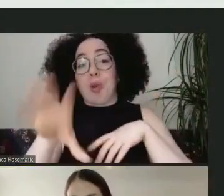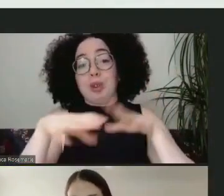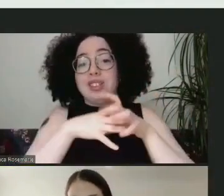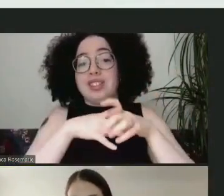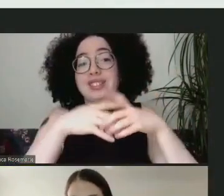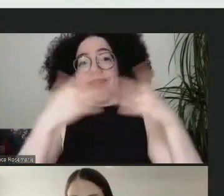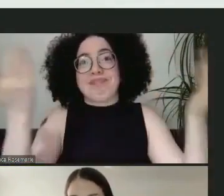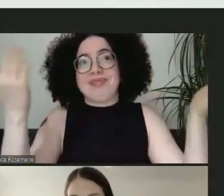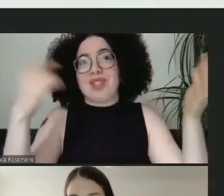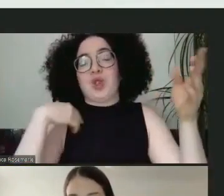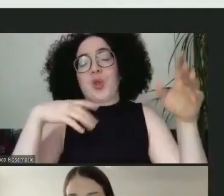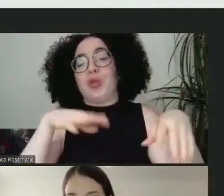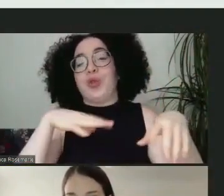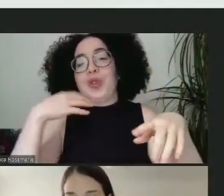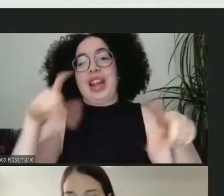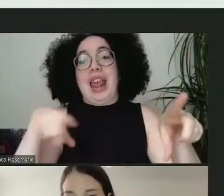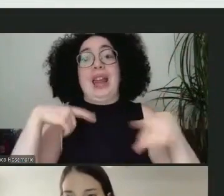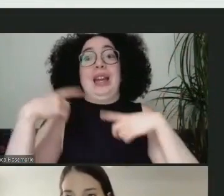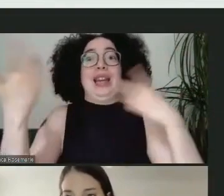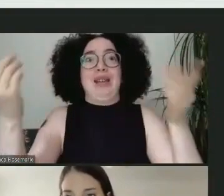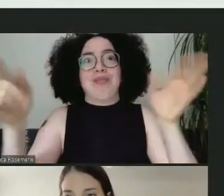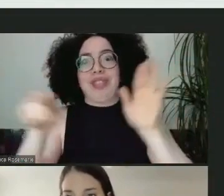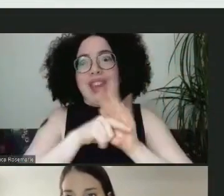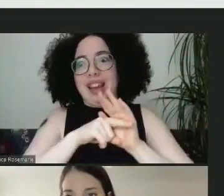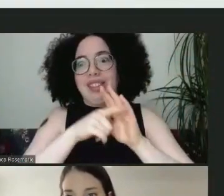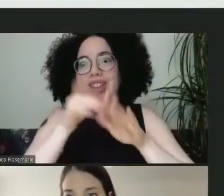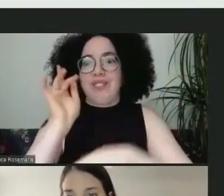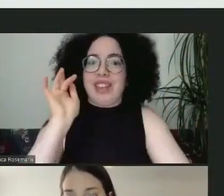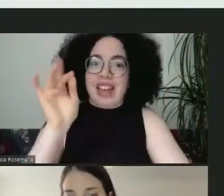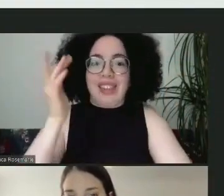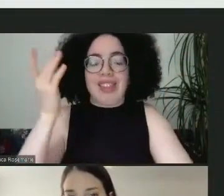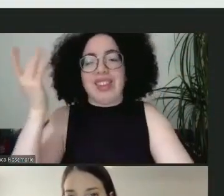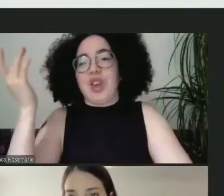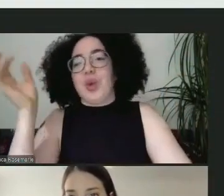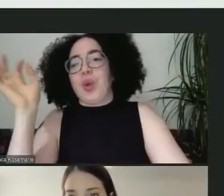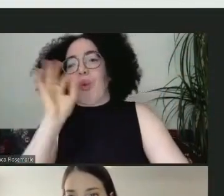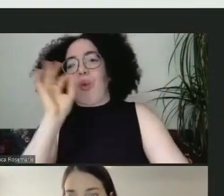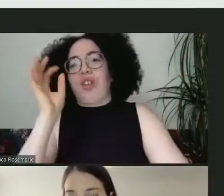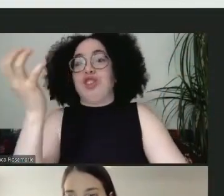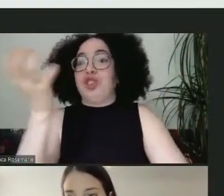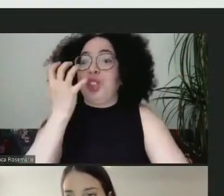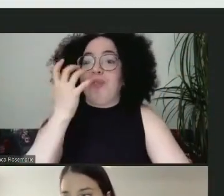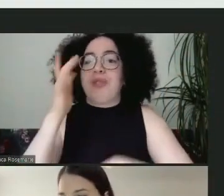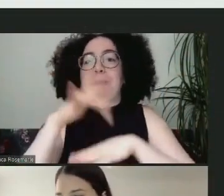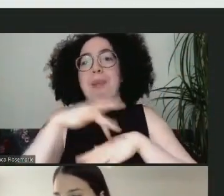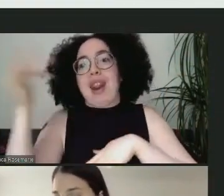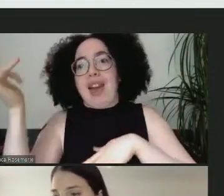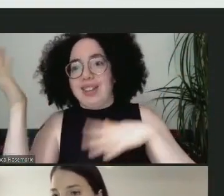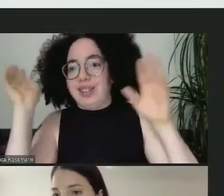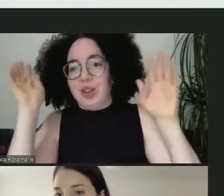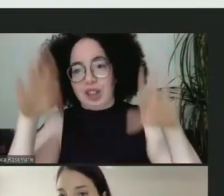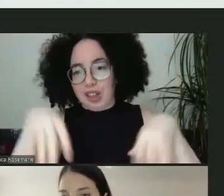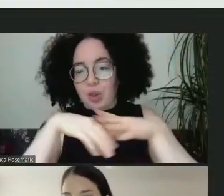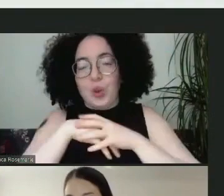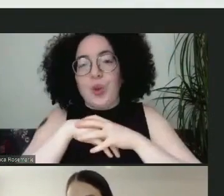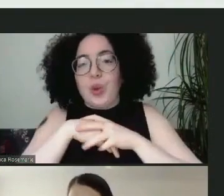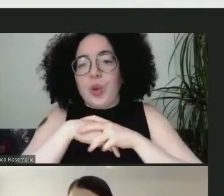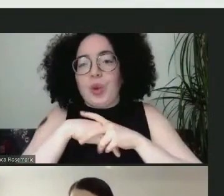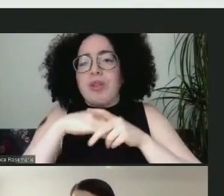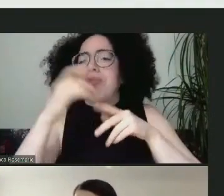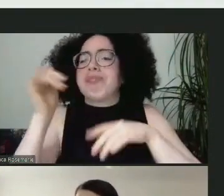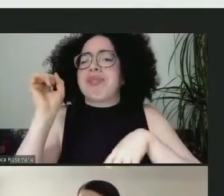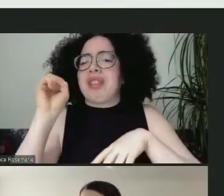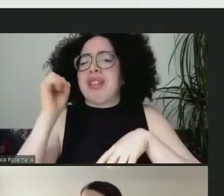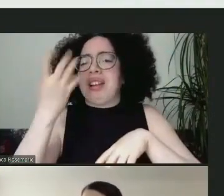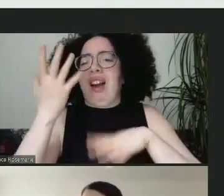Ja, also auf Instagram zum Beispiel, wenn man da ein Foto postet, dann habe ich es schon eigentlich erlebt, dass da negative Kommentare auch kommen oder dass mich jemand beschimpft